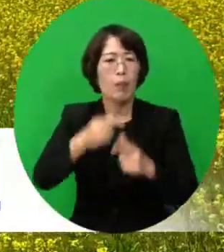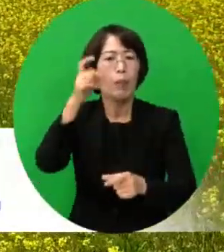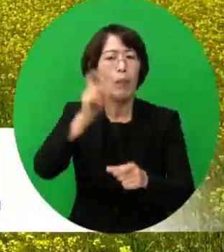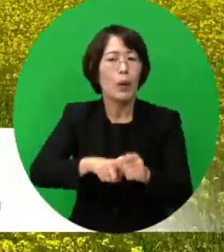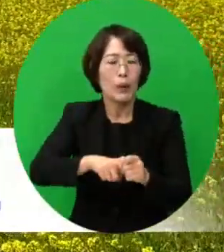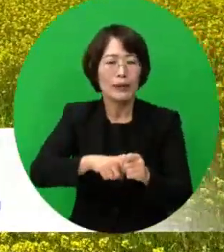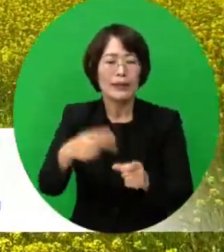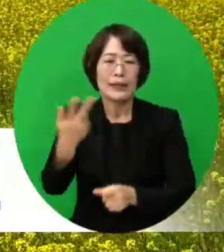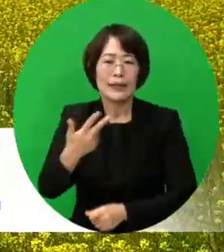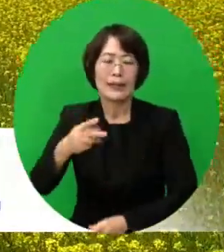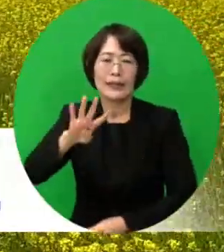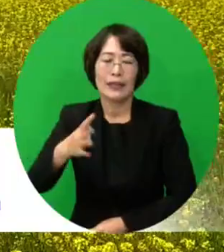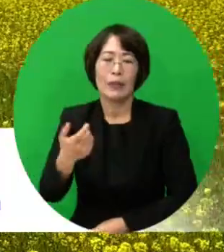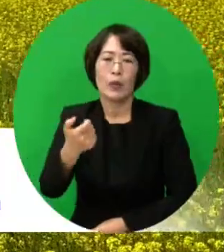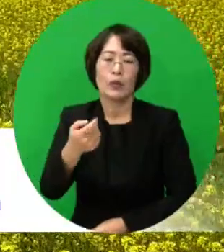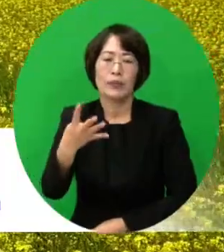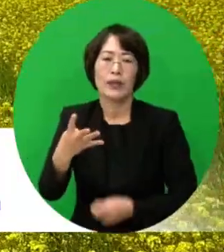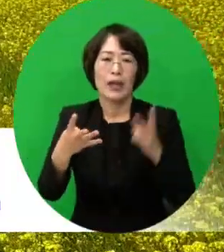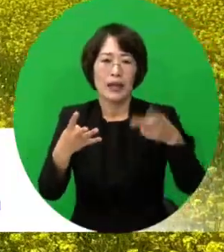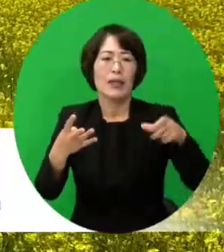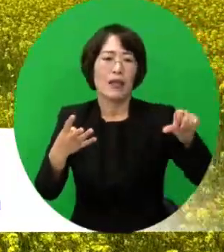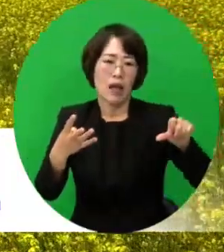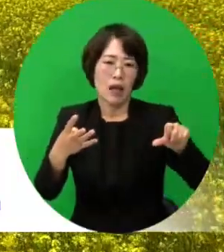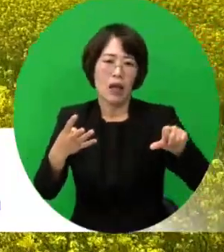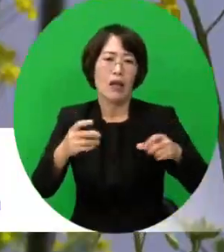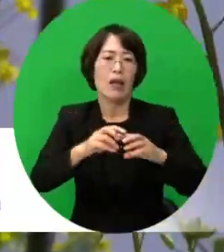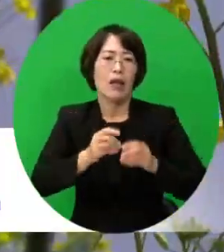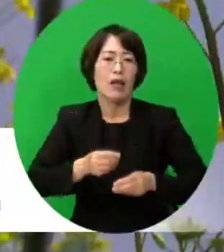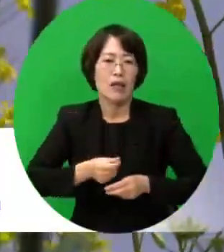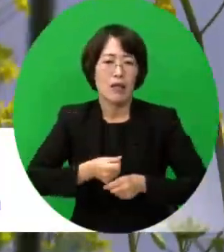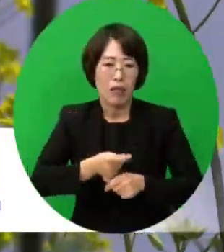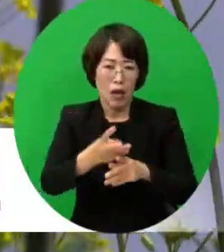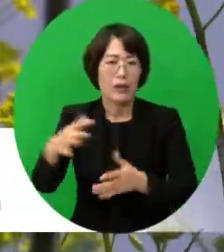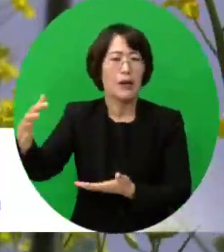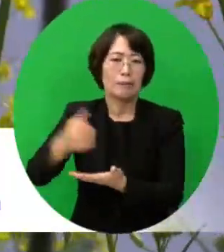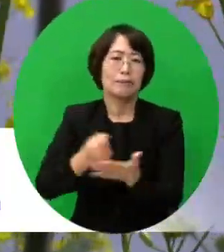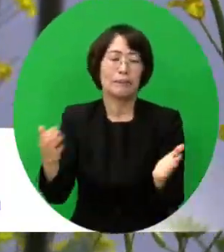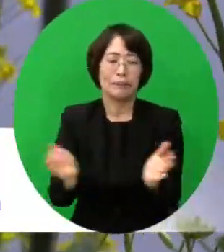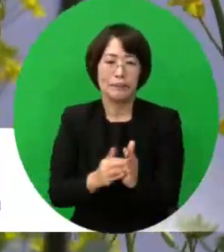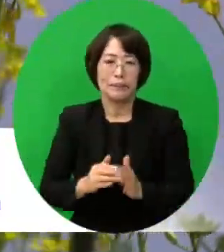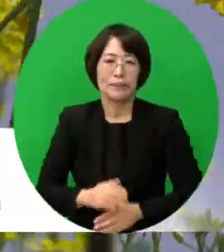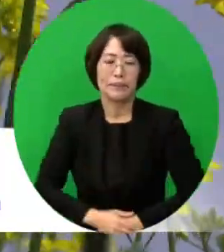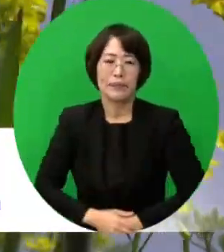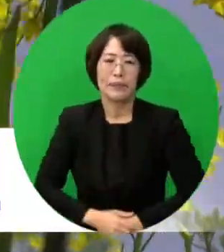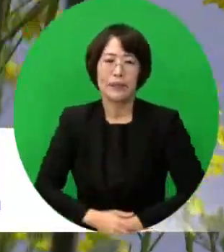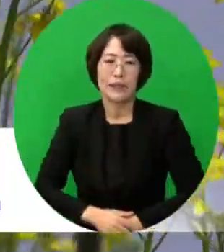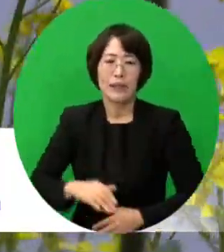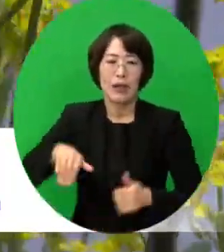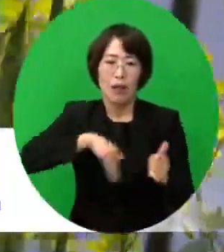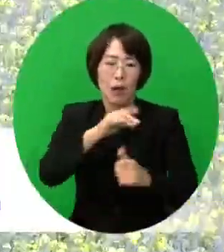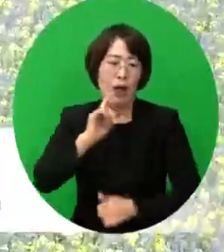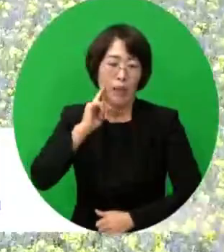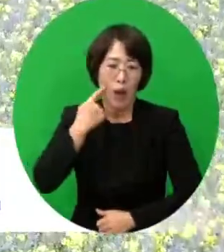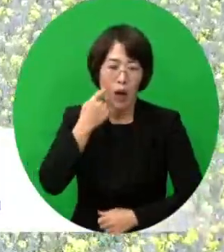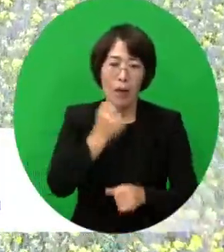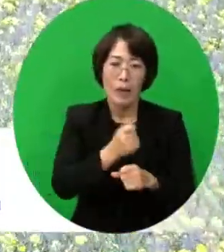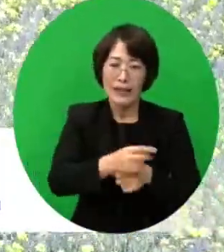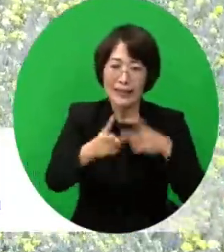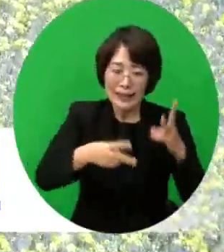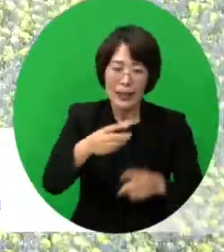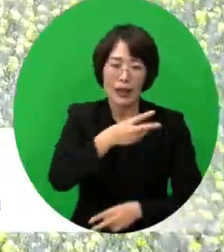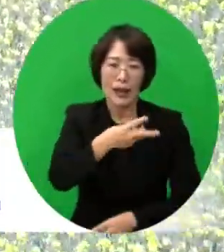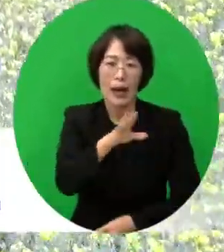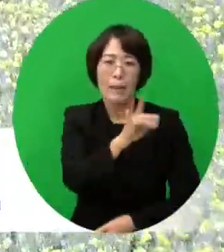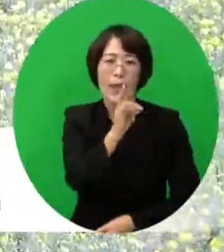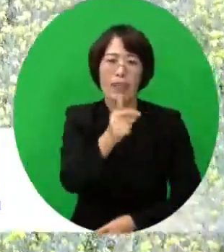면적 7454 헥터를 모두 확보했다고 밝혔습니다 경관 보전 직불제는 라벤더와